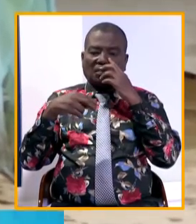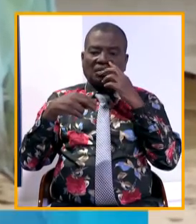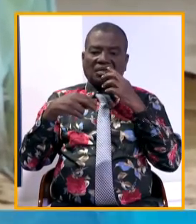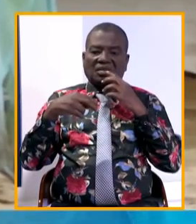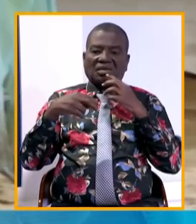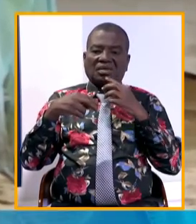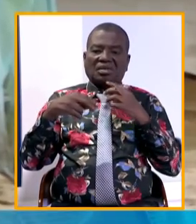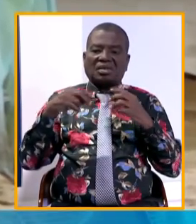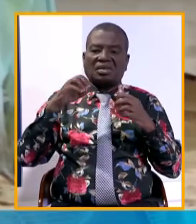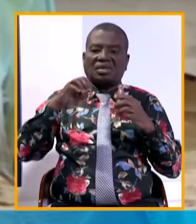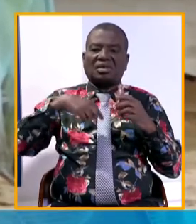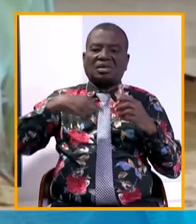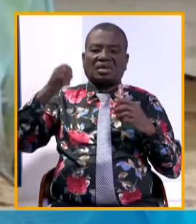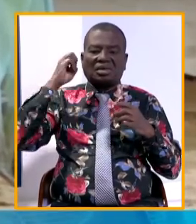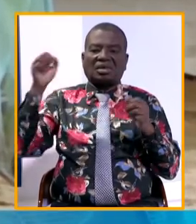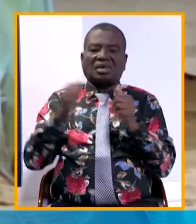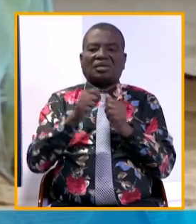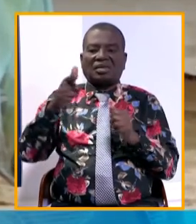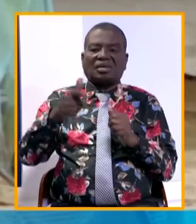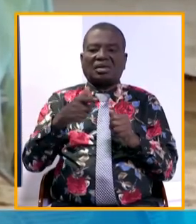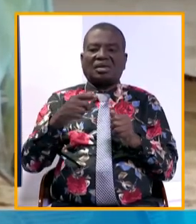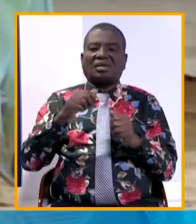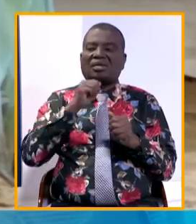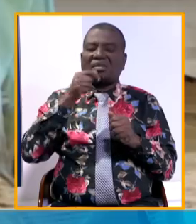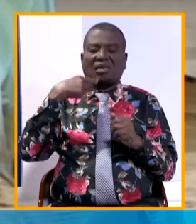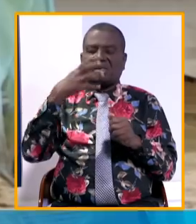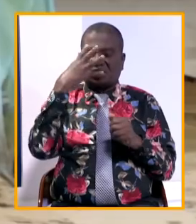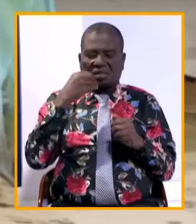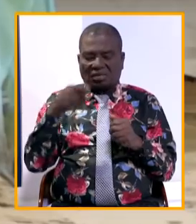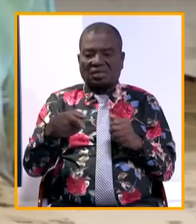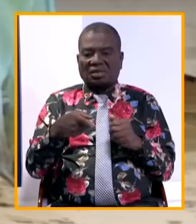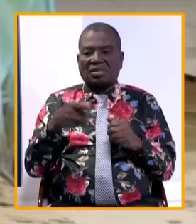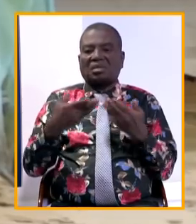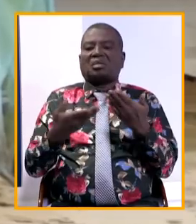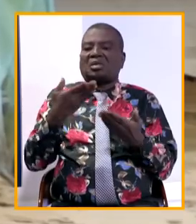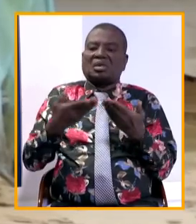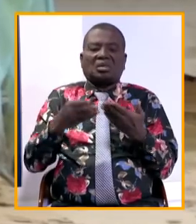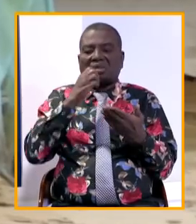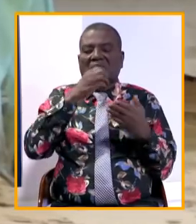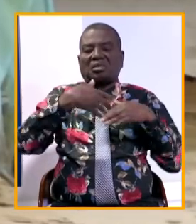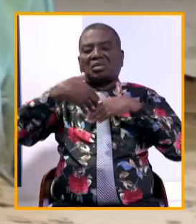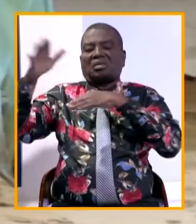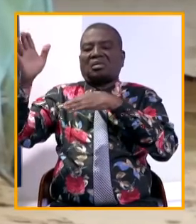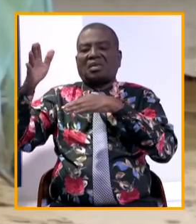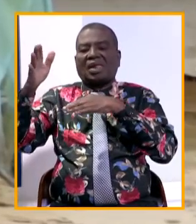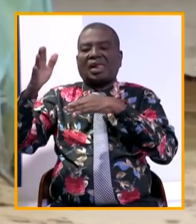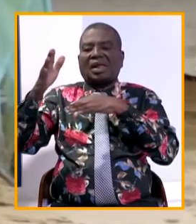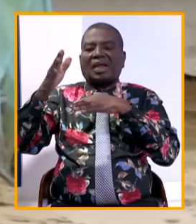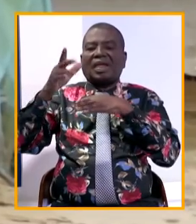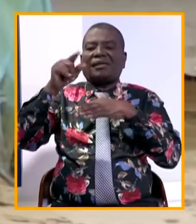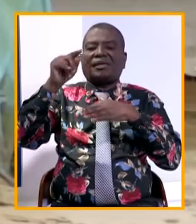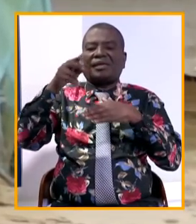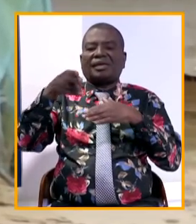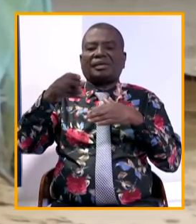il est derrière lui. Il dit, ah, il ne faut pas y aller dormir ici. Il dit, ah non, peut-être ça a parti. J'étais là jusqu'à